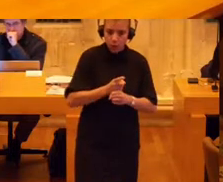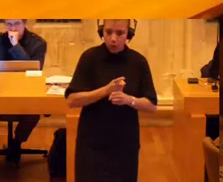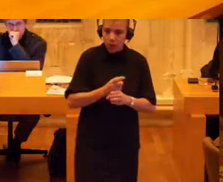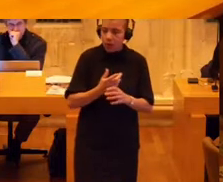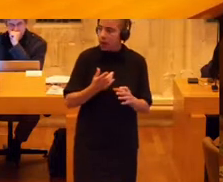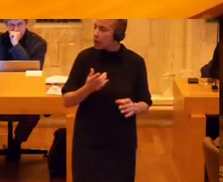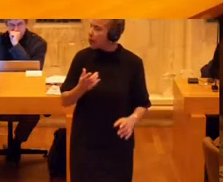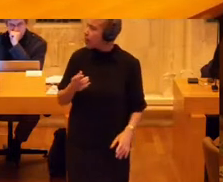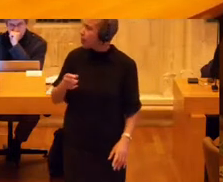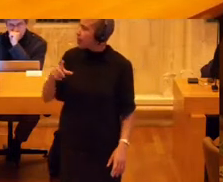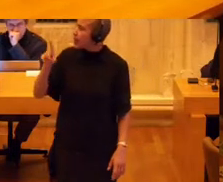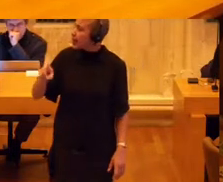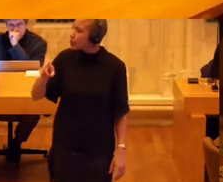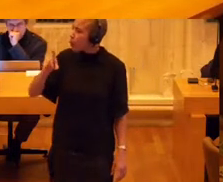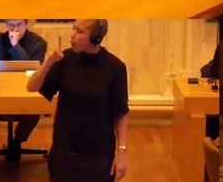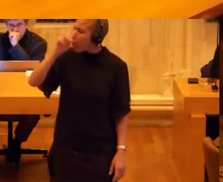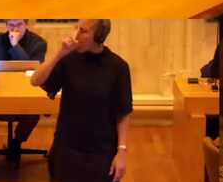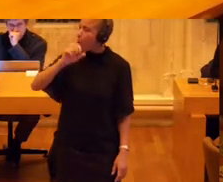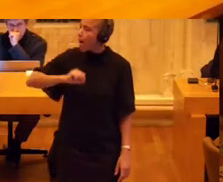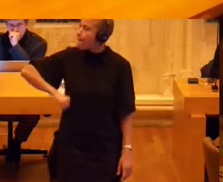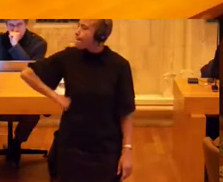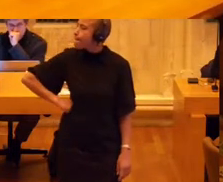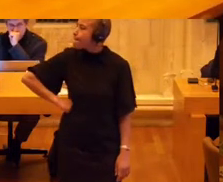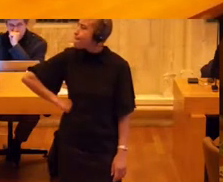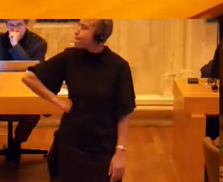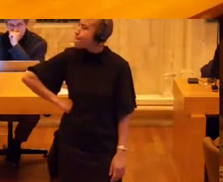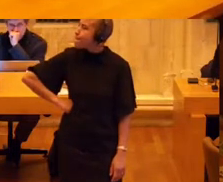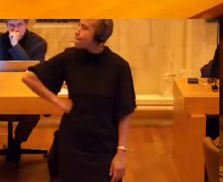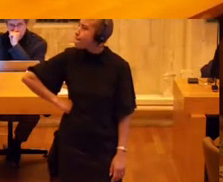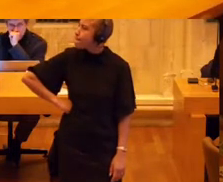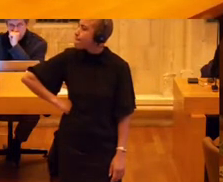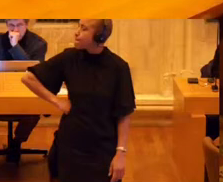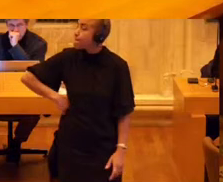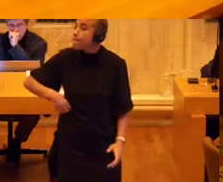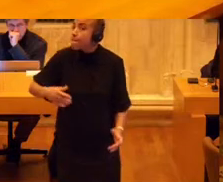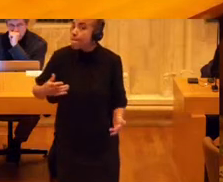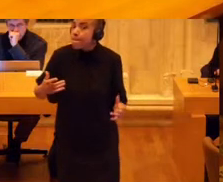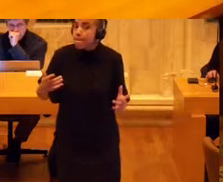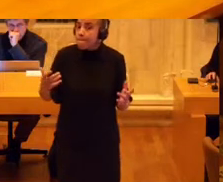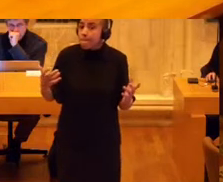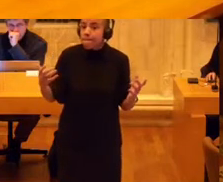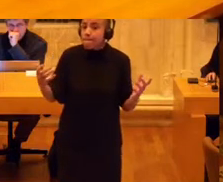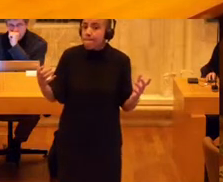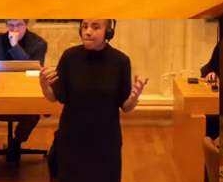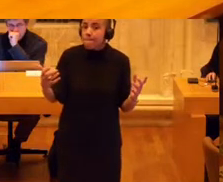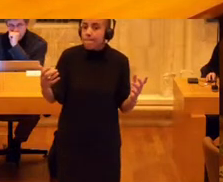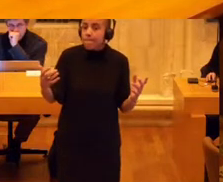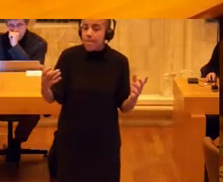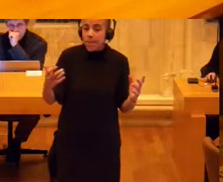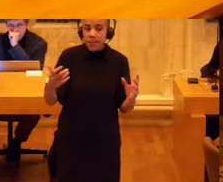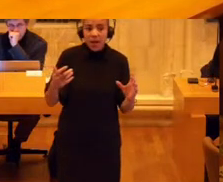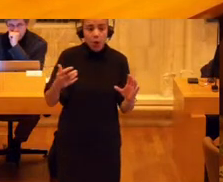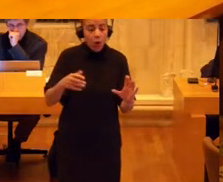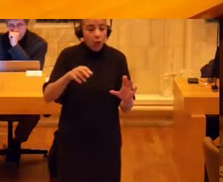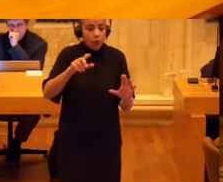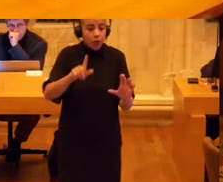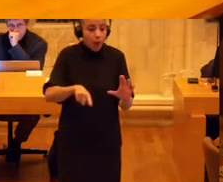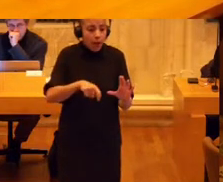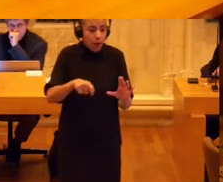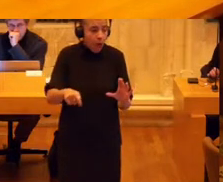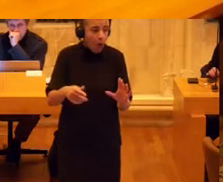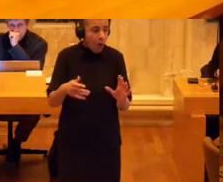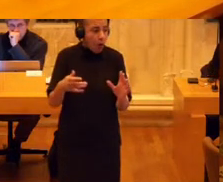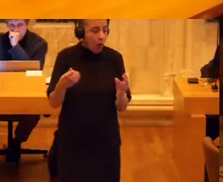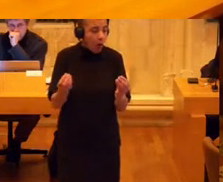Clairement, pourquoi ? Pourquoi quelque chose que l'on applique dans un souci de sobriété,